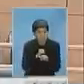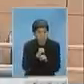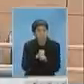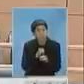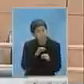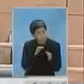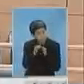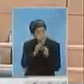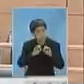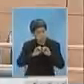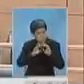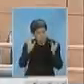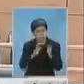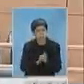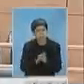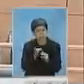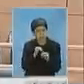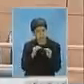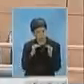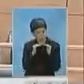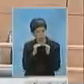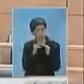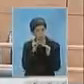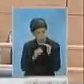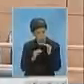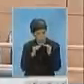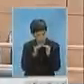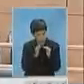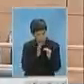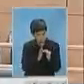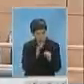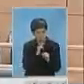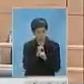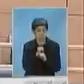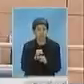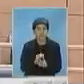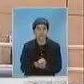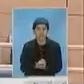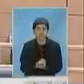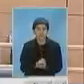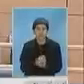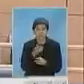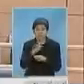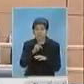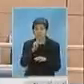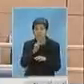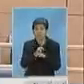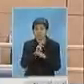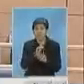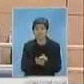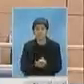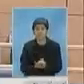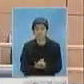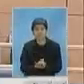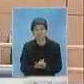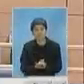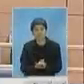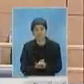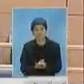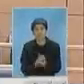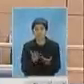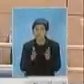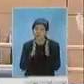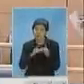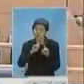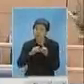มองกันให้ชัดต้องให้ความเป็นธรรมกันครับท่านประธานท่านประธานที่เคารพแล้ว